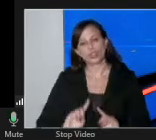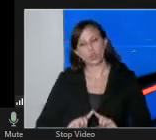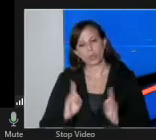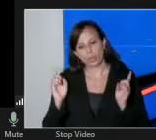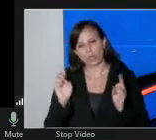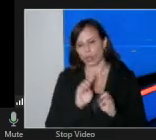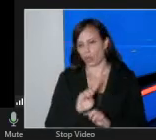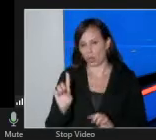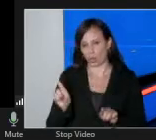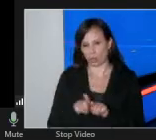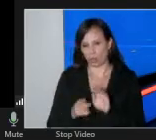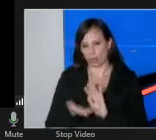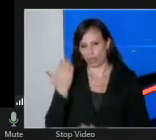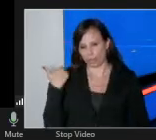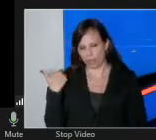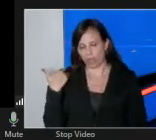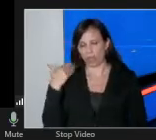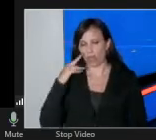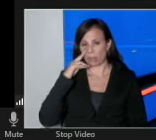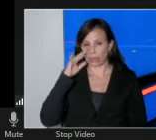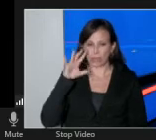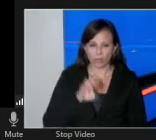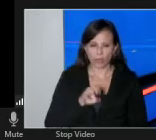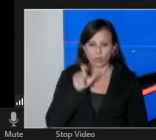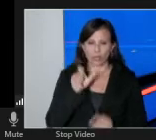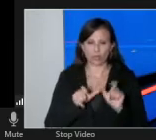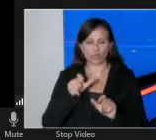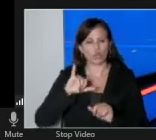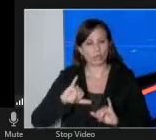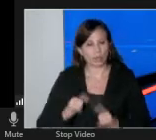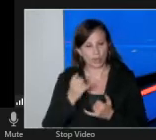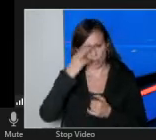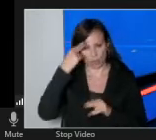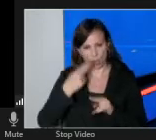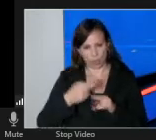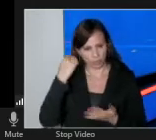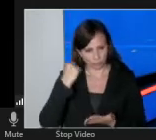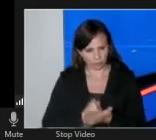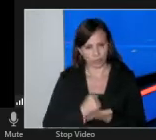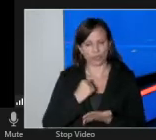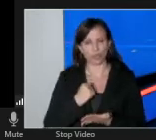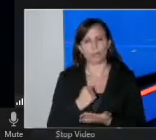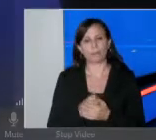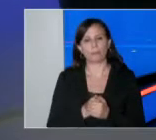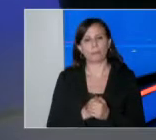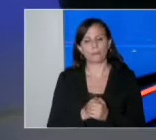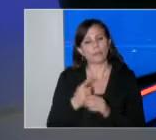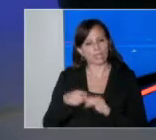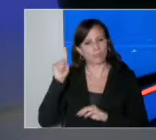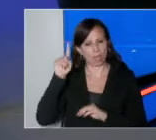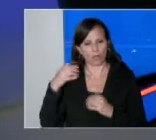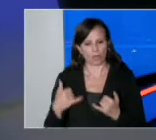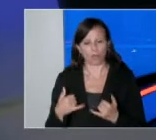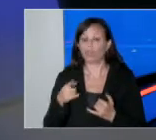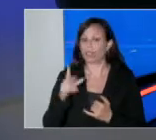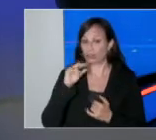אוקיי. או מנסים להכן רק את האנשים שהם מאומתים, ולכן אומרים, אפשר להצביע על זה עכשיו. הזכרת נכון